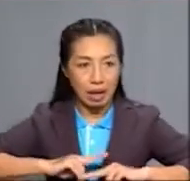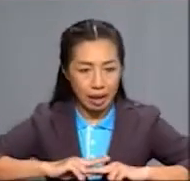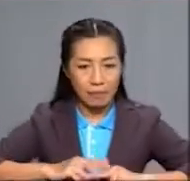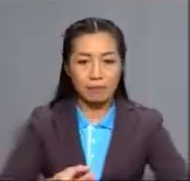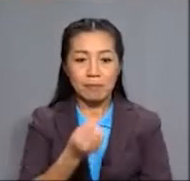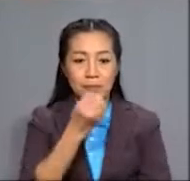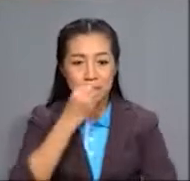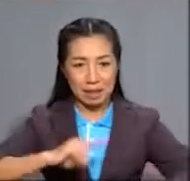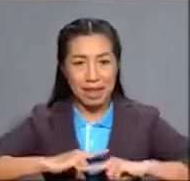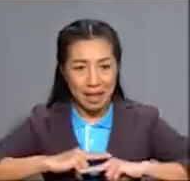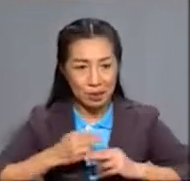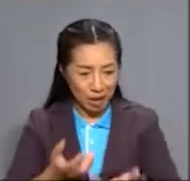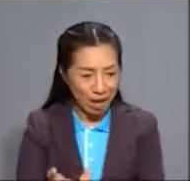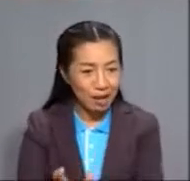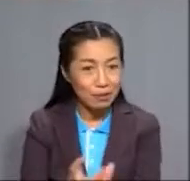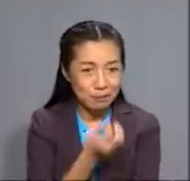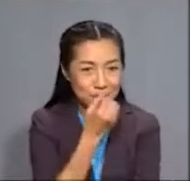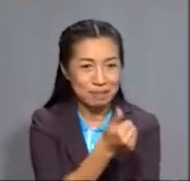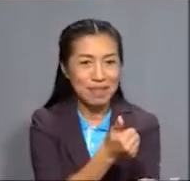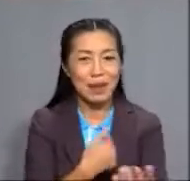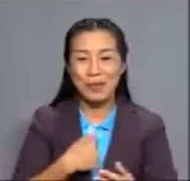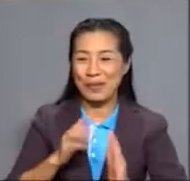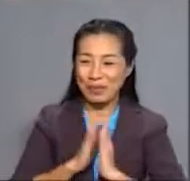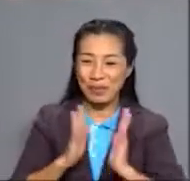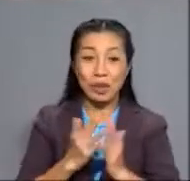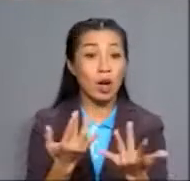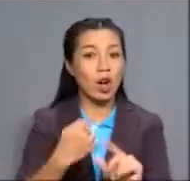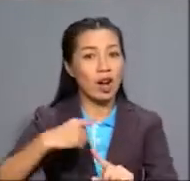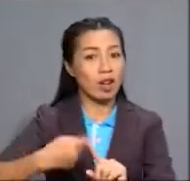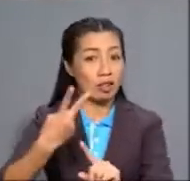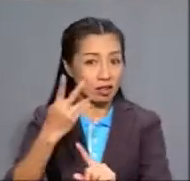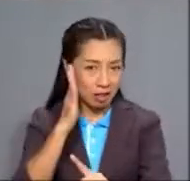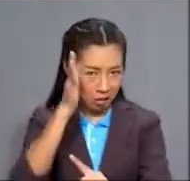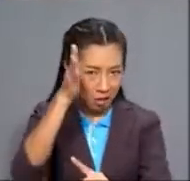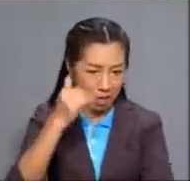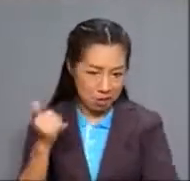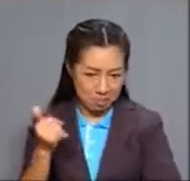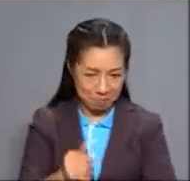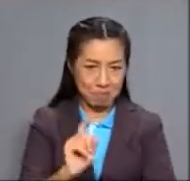กินค่ะกินเอง โอ้ขอบคุณมาก เดี๋ยวอีกสัก2เดือนจะมาแวะ